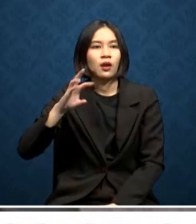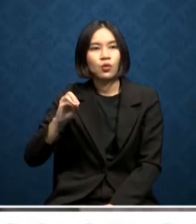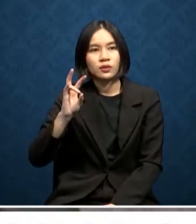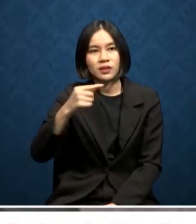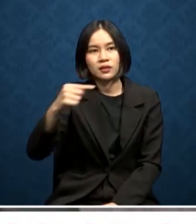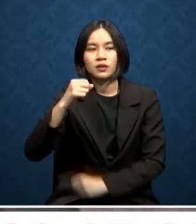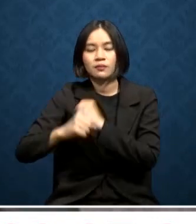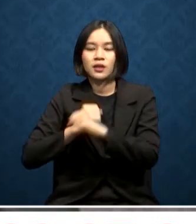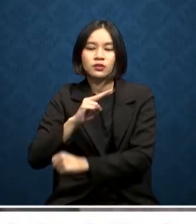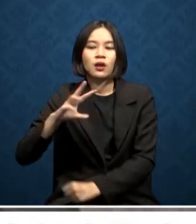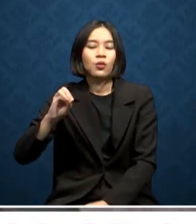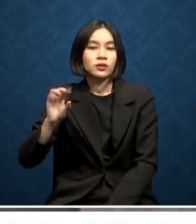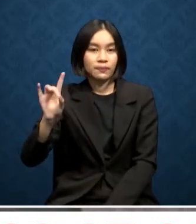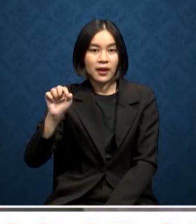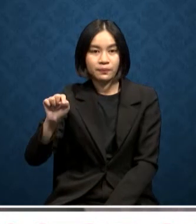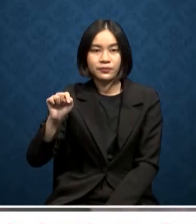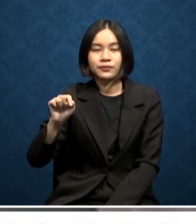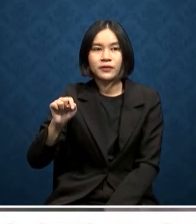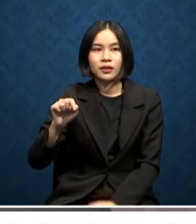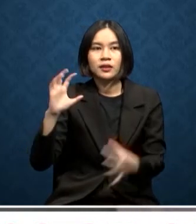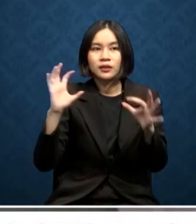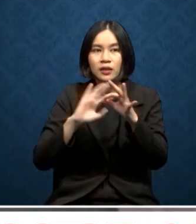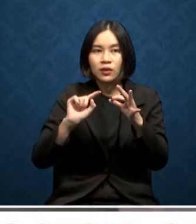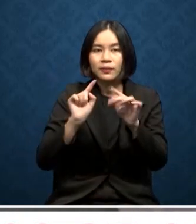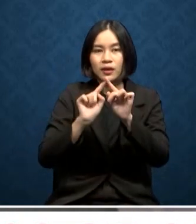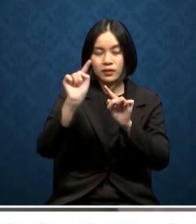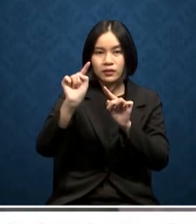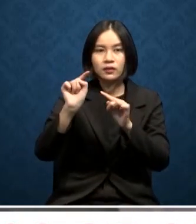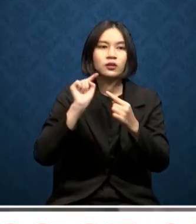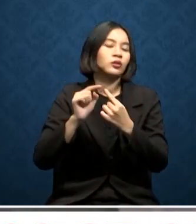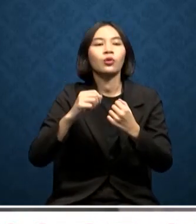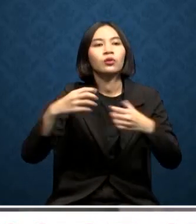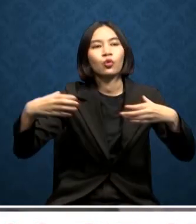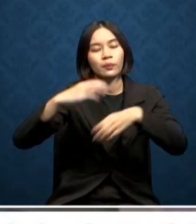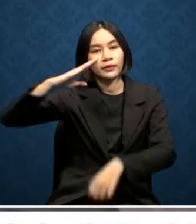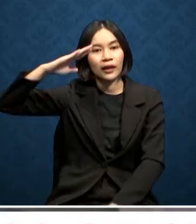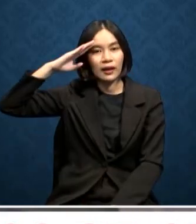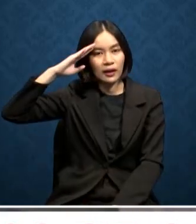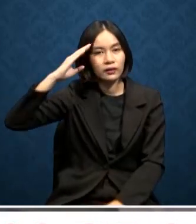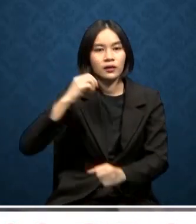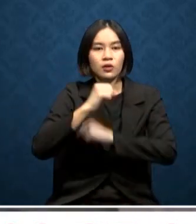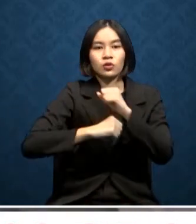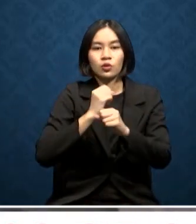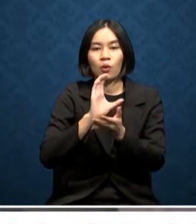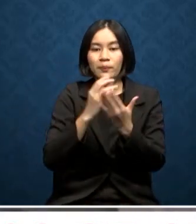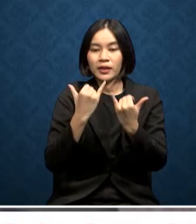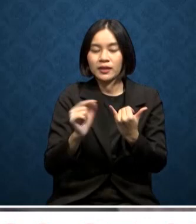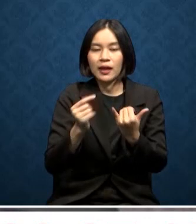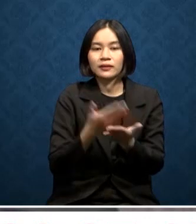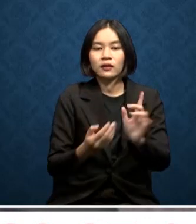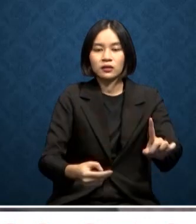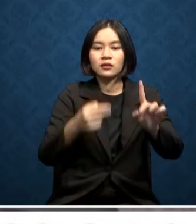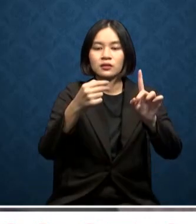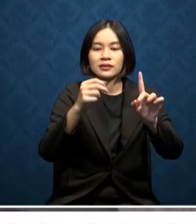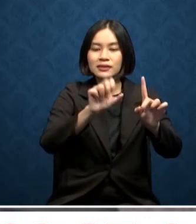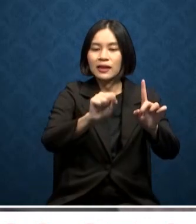ง2568เนี่ยนะครับมีเรื่องของ1งานกองทัพงบปีนี้นะครับอยู่ที่ประมาณ